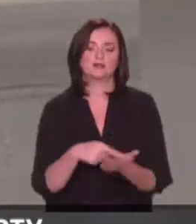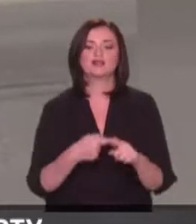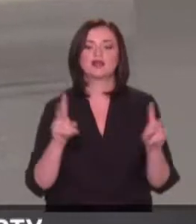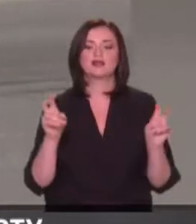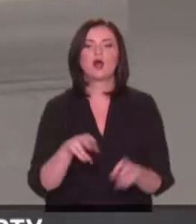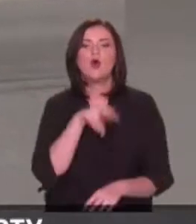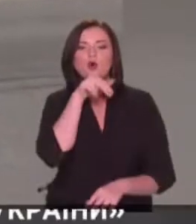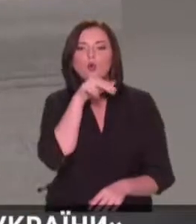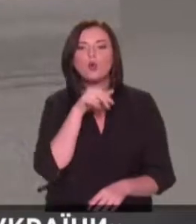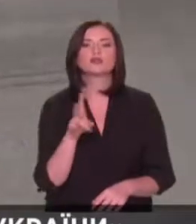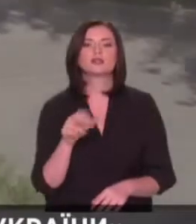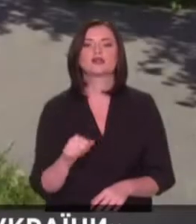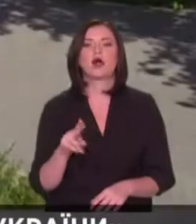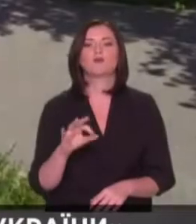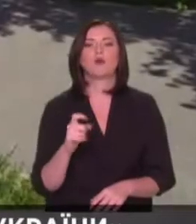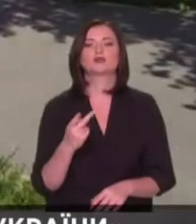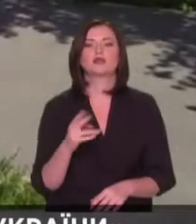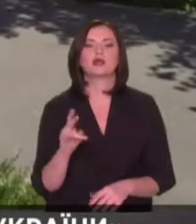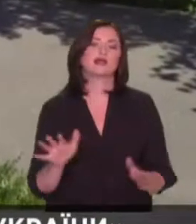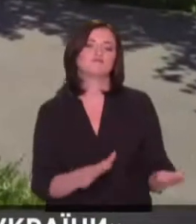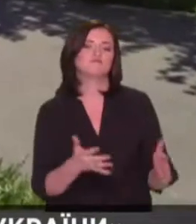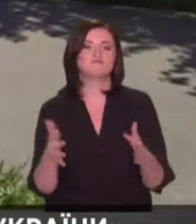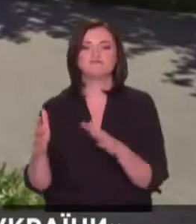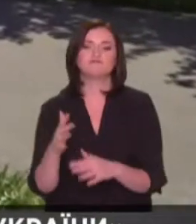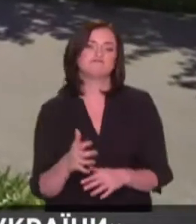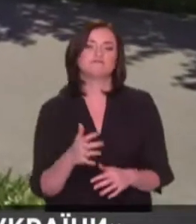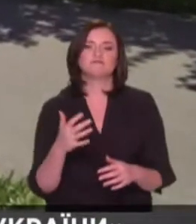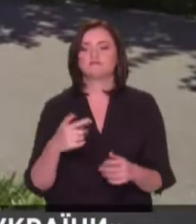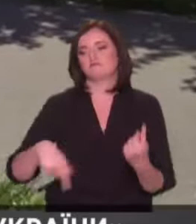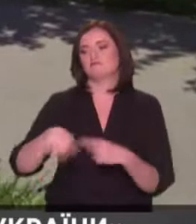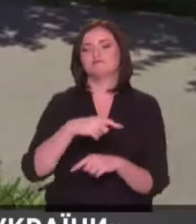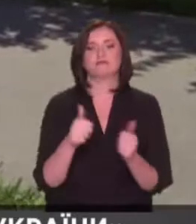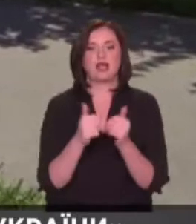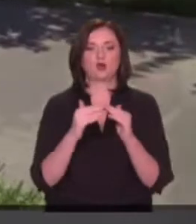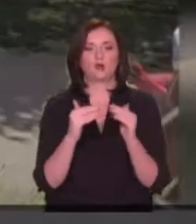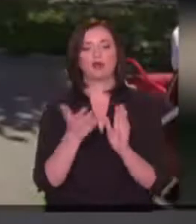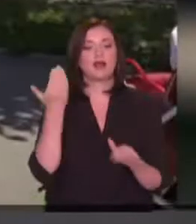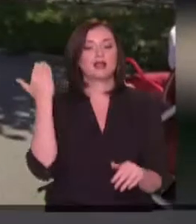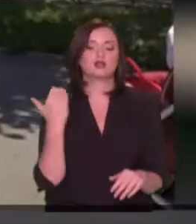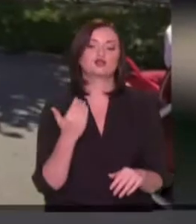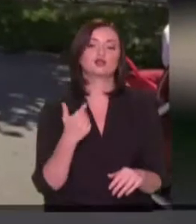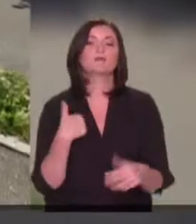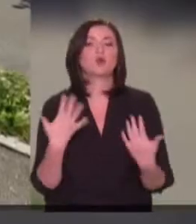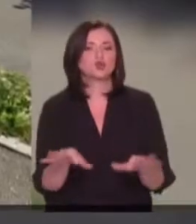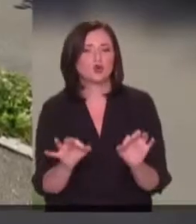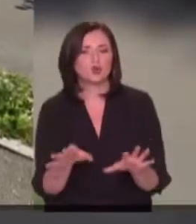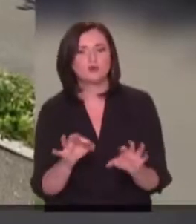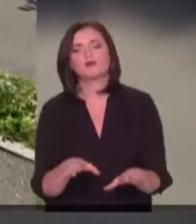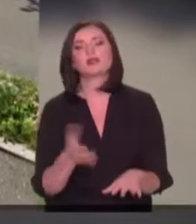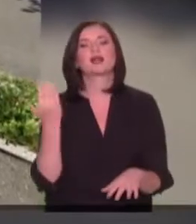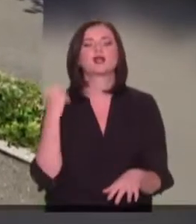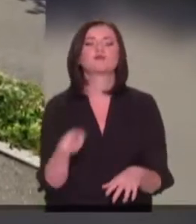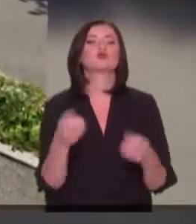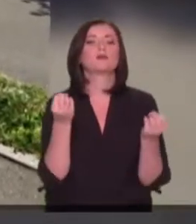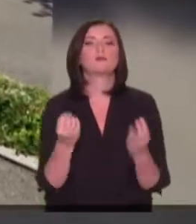Це кози на позняках, які розгулюють прямо посеред будинків. Якщо раніше, ми вже про них вам розповідали, якщо раніше вони